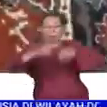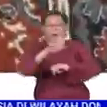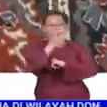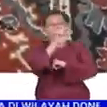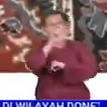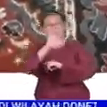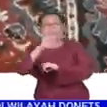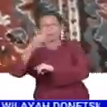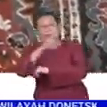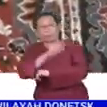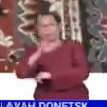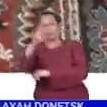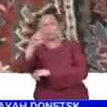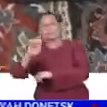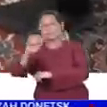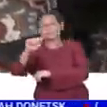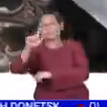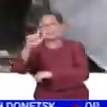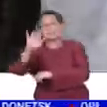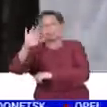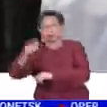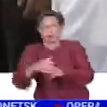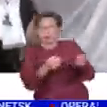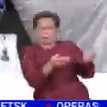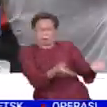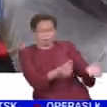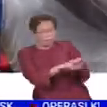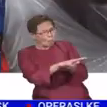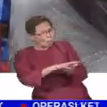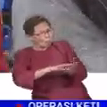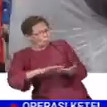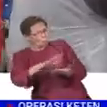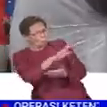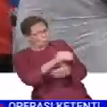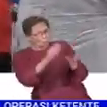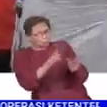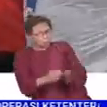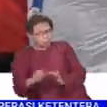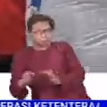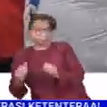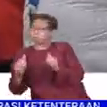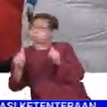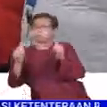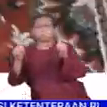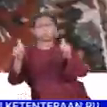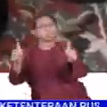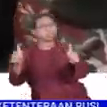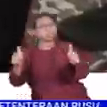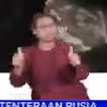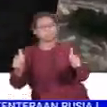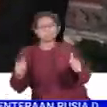dan Muzdalifah ditinggalkan dalam keadaan bersih dan tersusun.